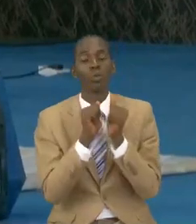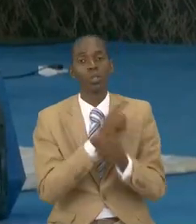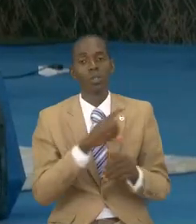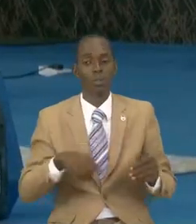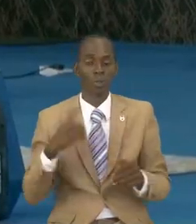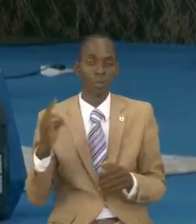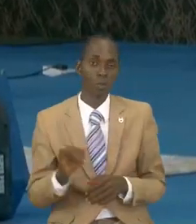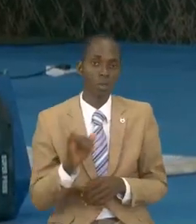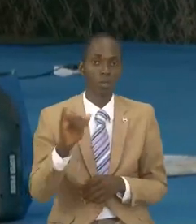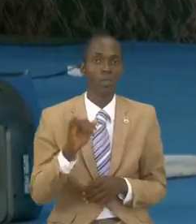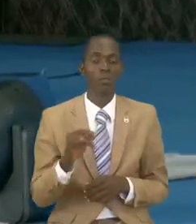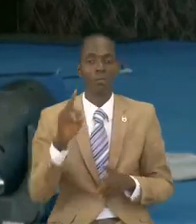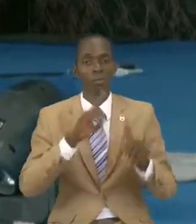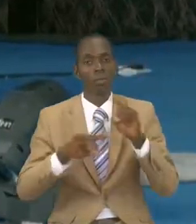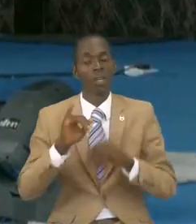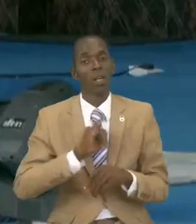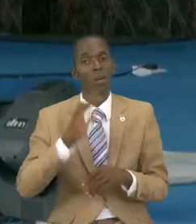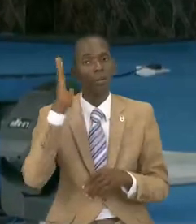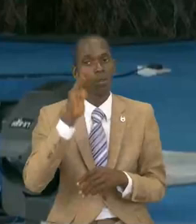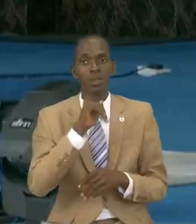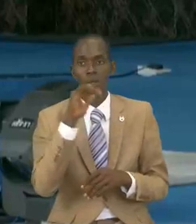pour toujours. Je ne